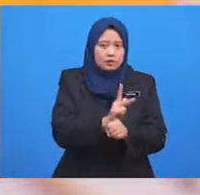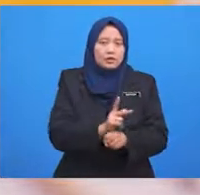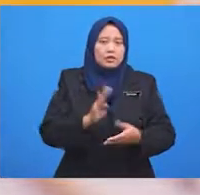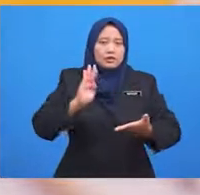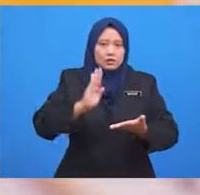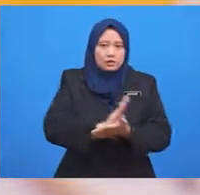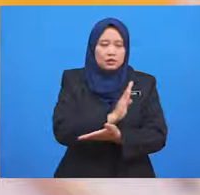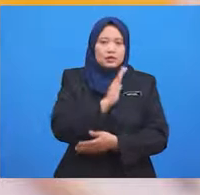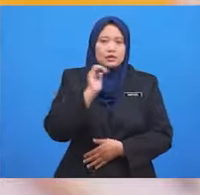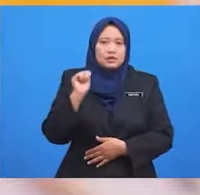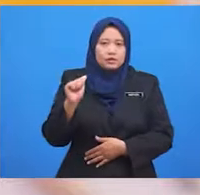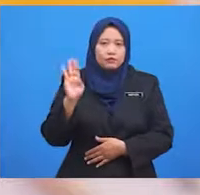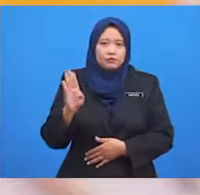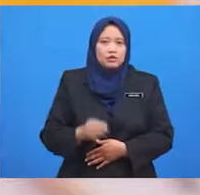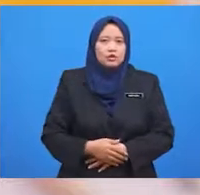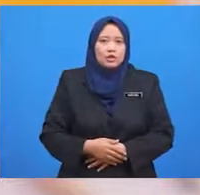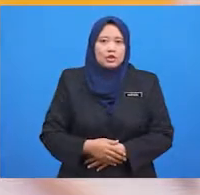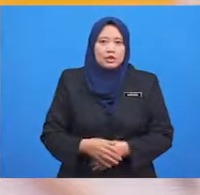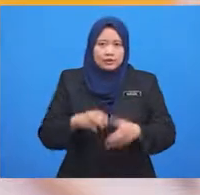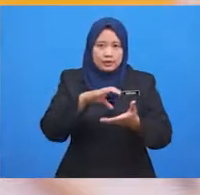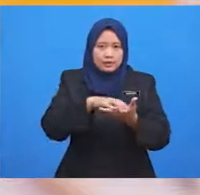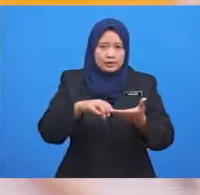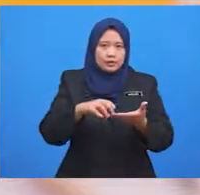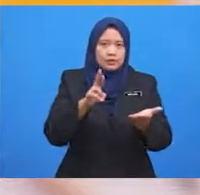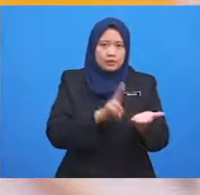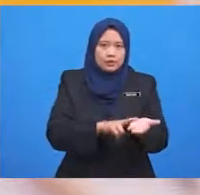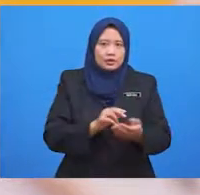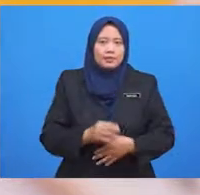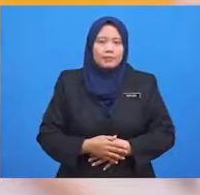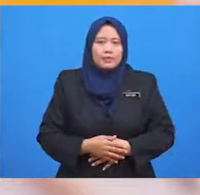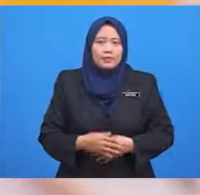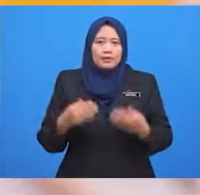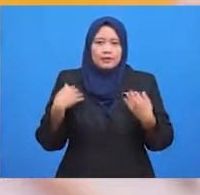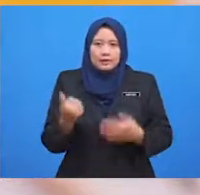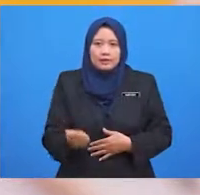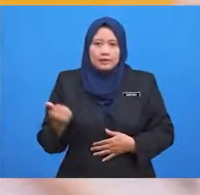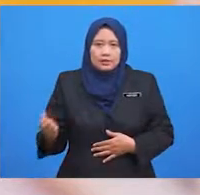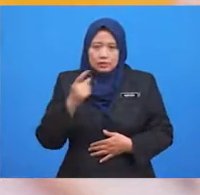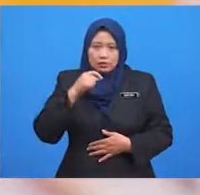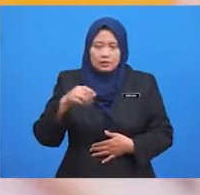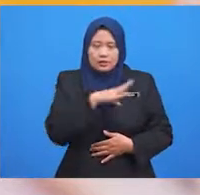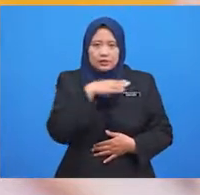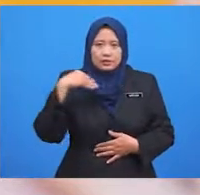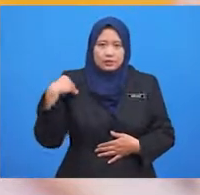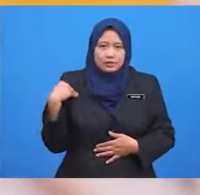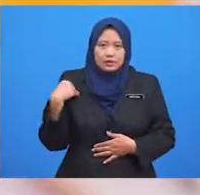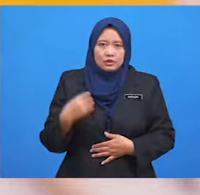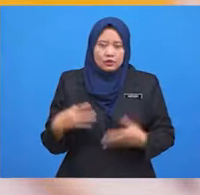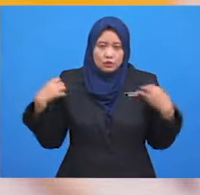A4. Manakala senarai alatan adalah alat tulis, kod juru